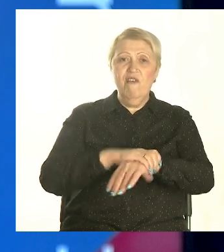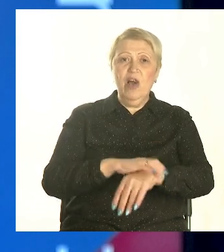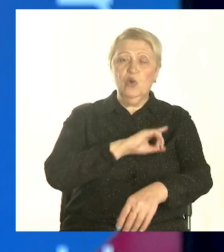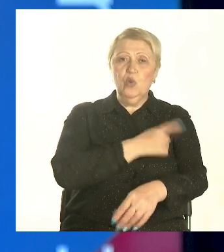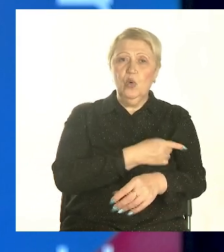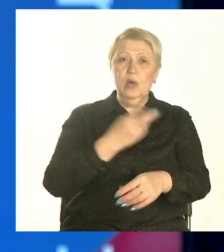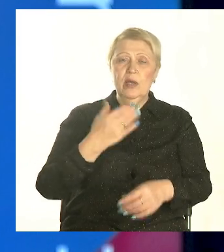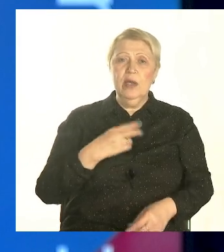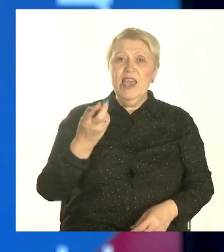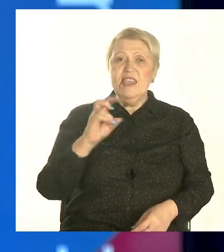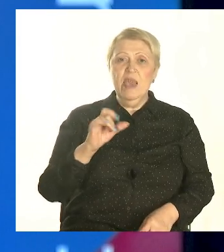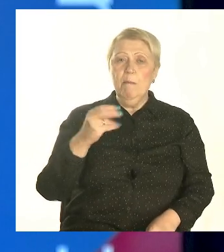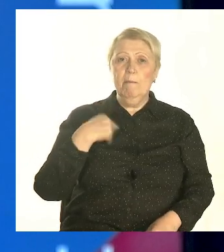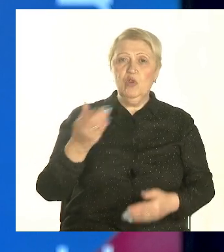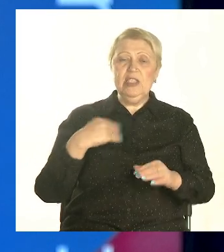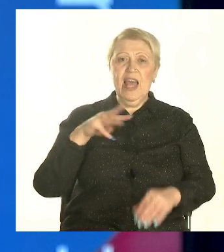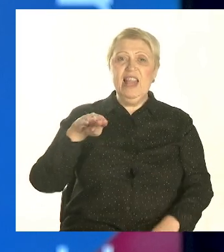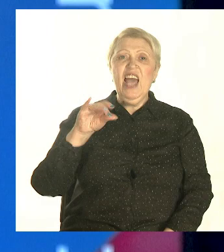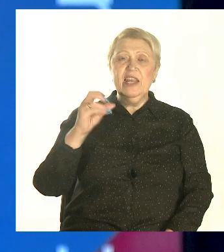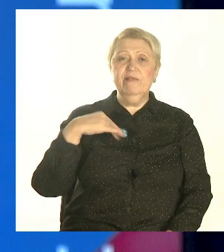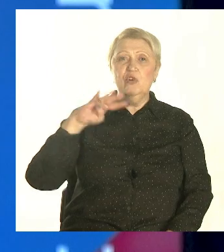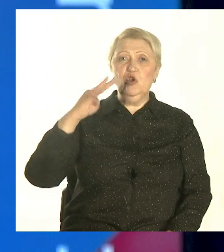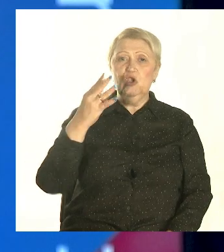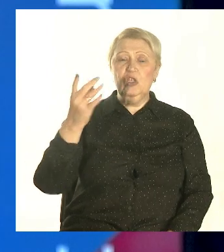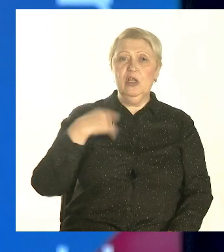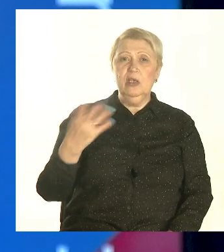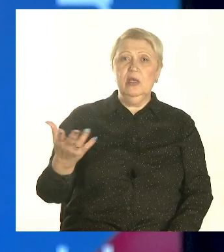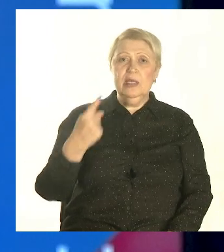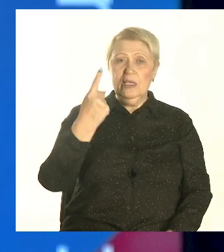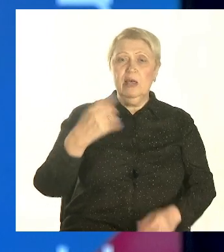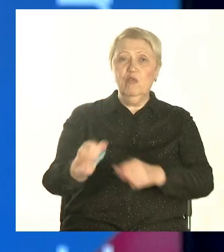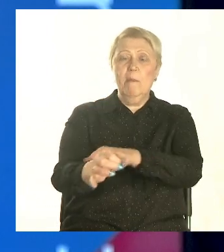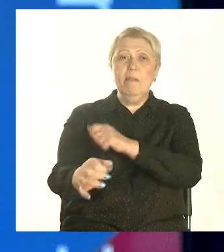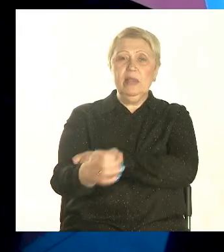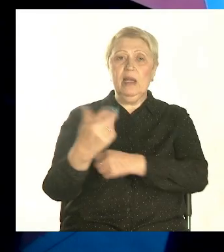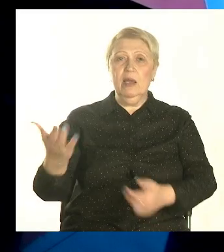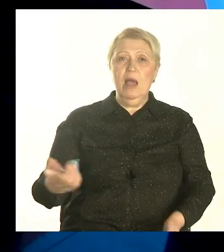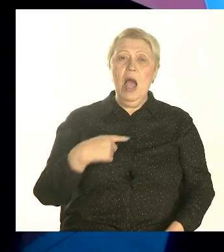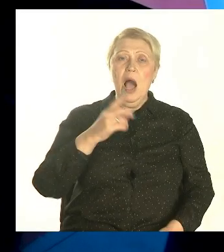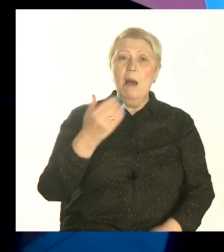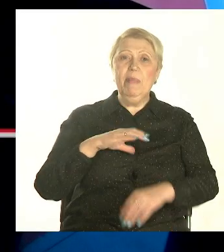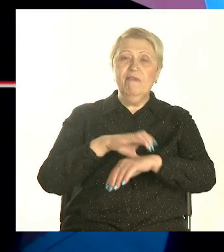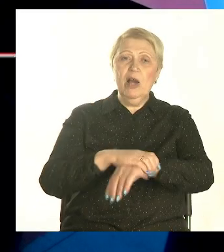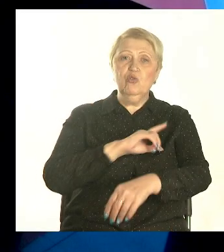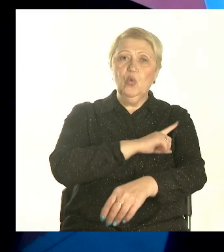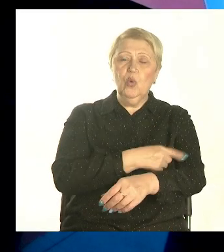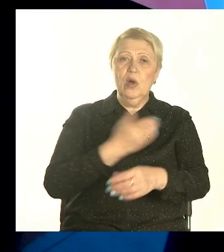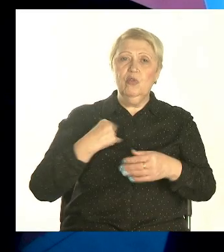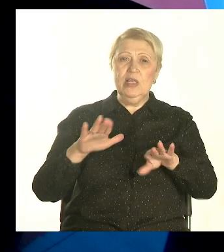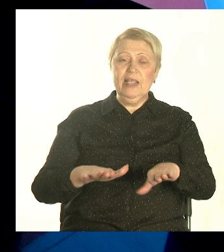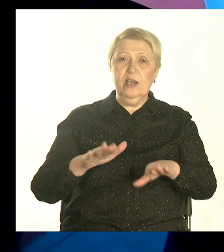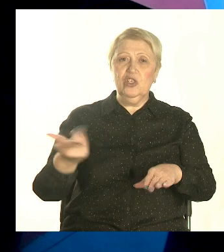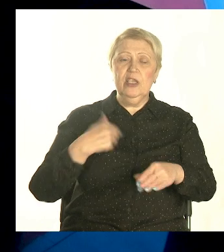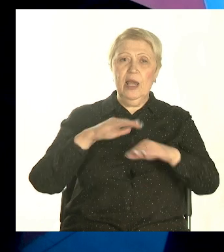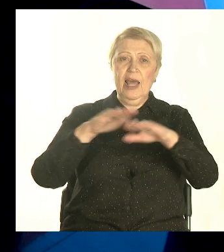тарифу 4,3 с метра, да, а по факту нахождения в контейнерных